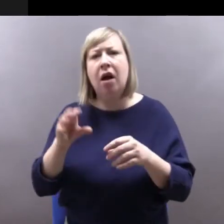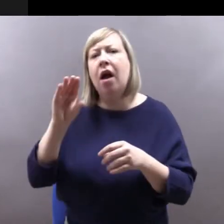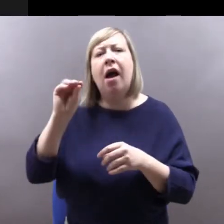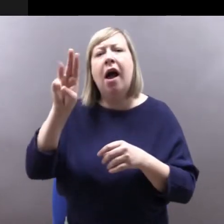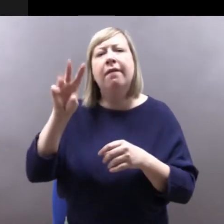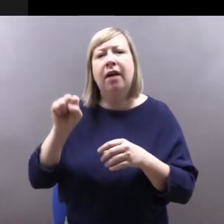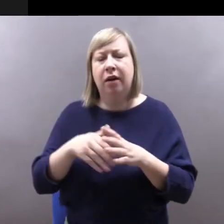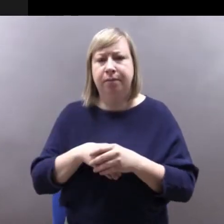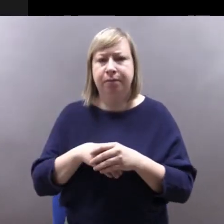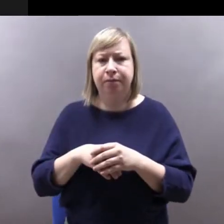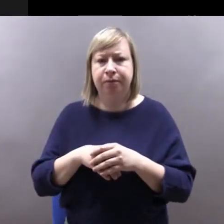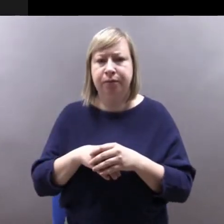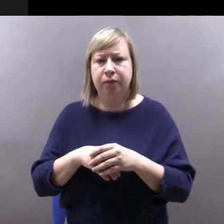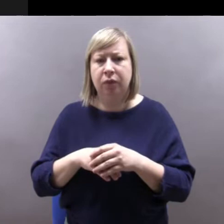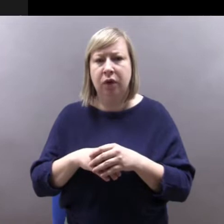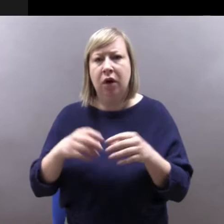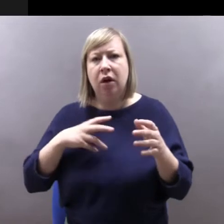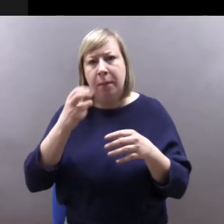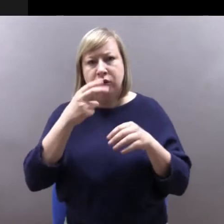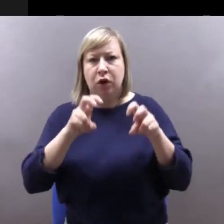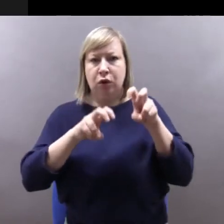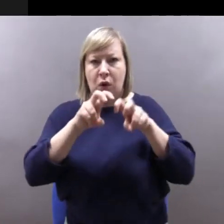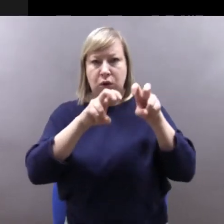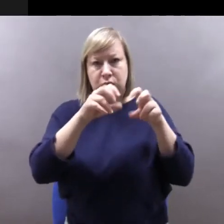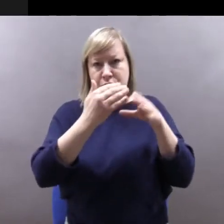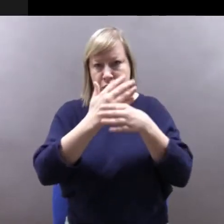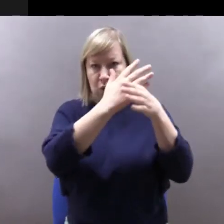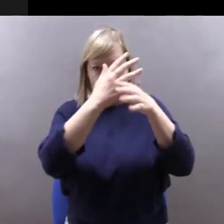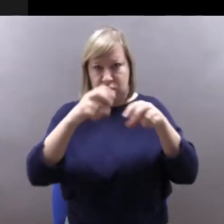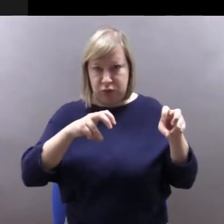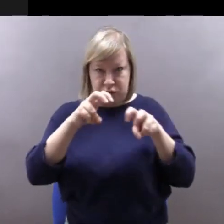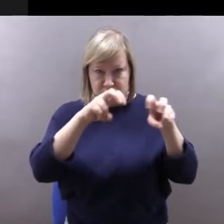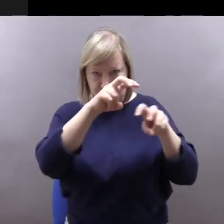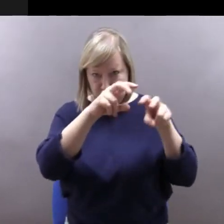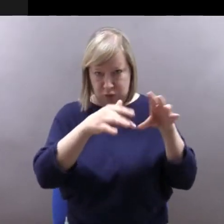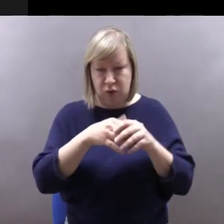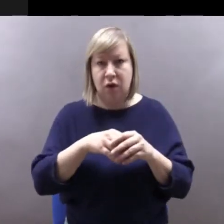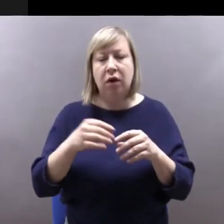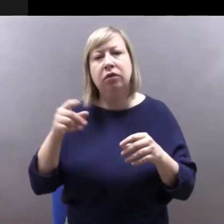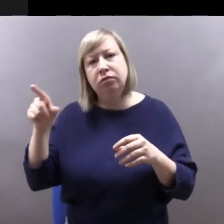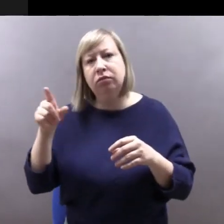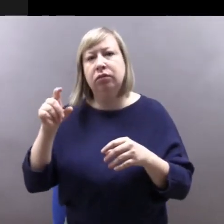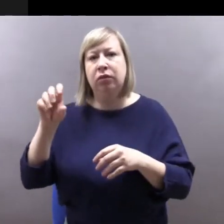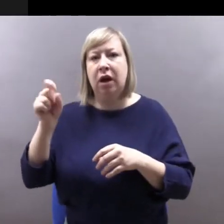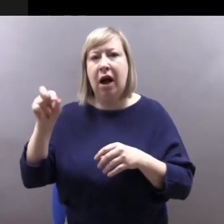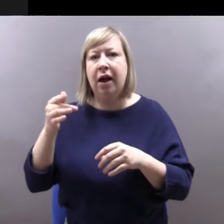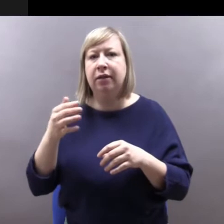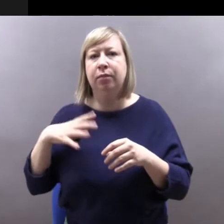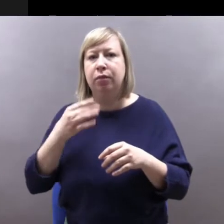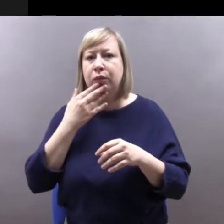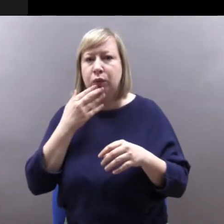najlepszy widok. Ewa, jak patrzyłaś na schodołaz, to Adam mówił, że trzeba się